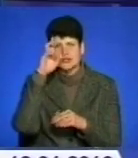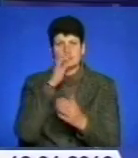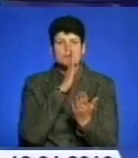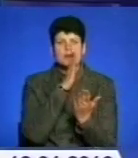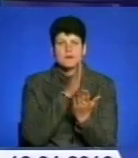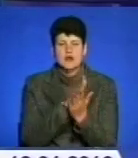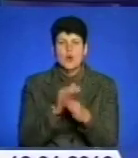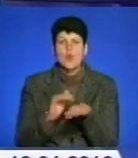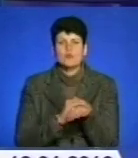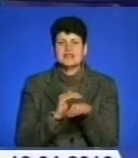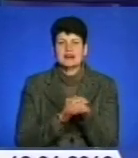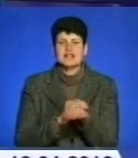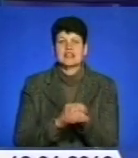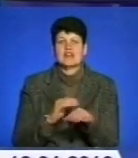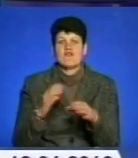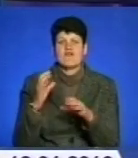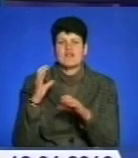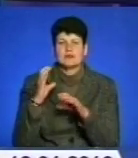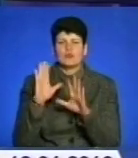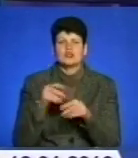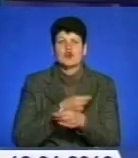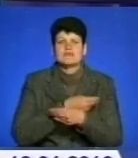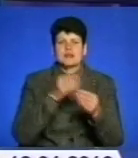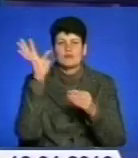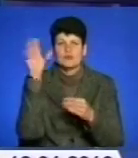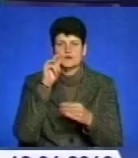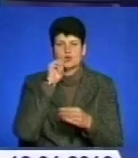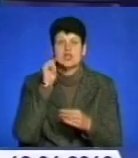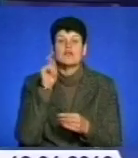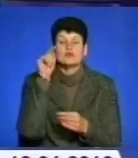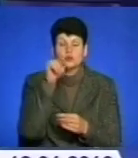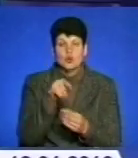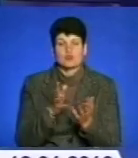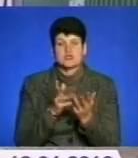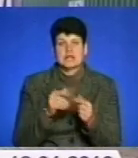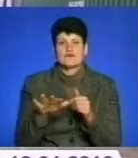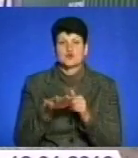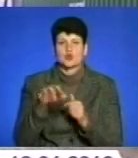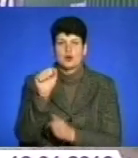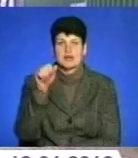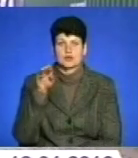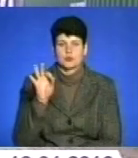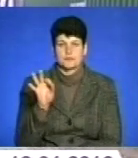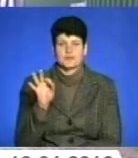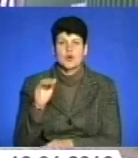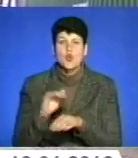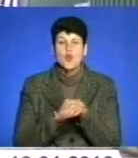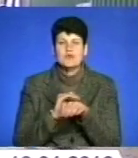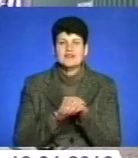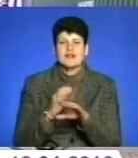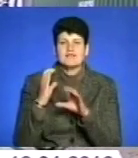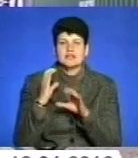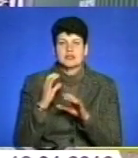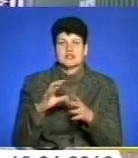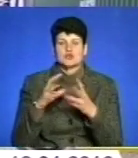спрямування, гуманітарний вантаж буде розвезений по всій Україні, в тому числі в зону АТО. Гуманітарний вантаж на суму понад 100